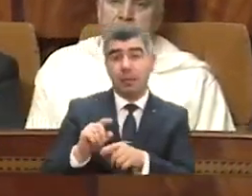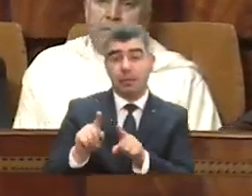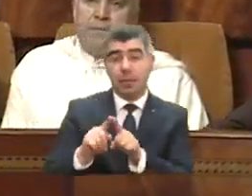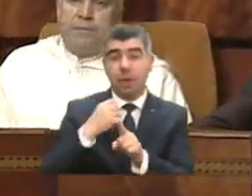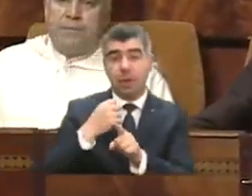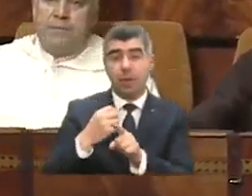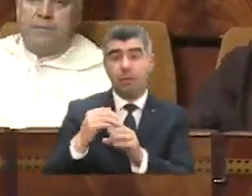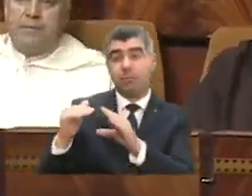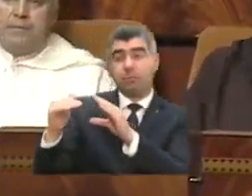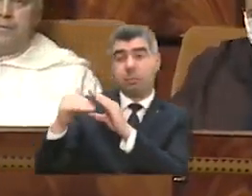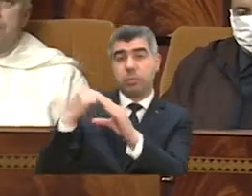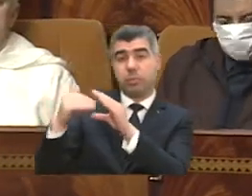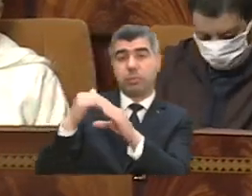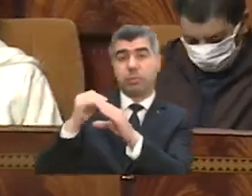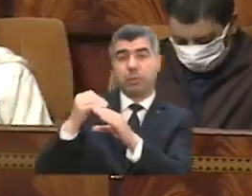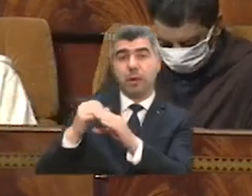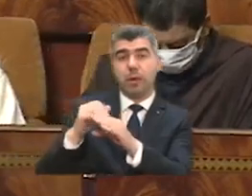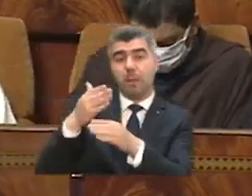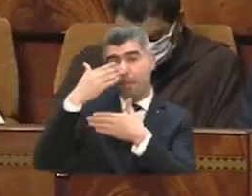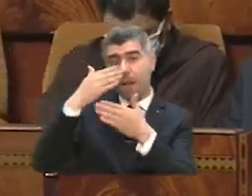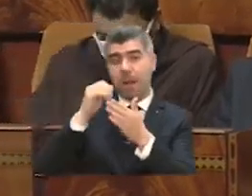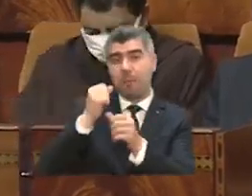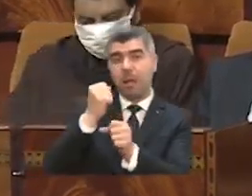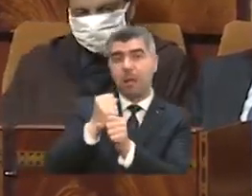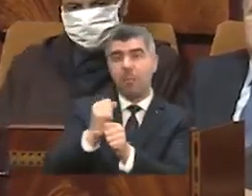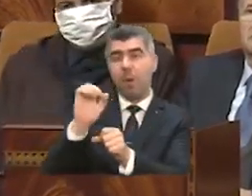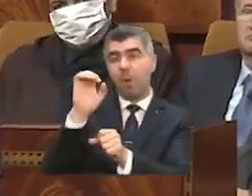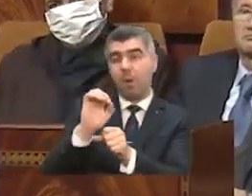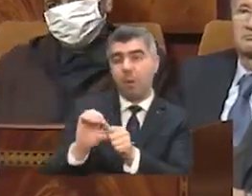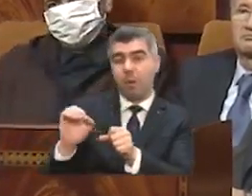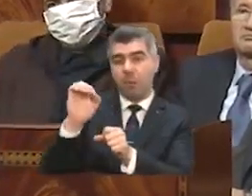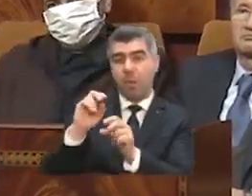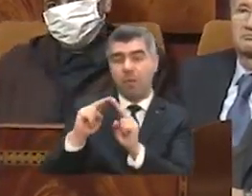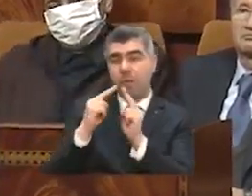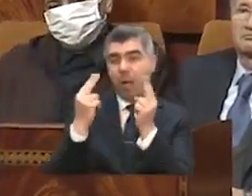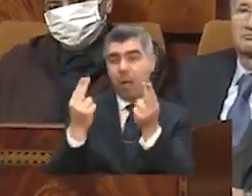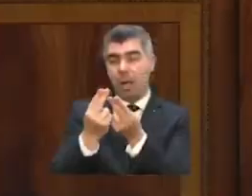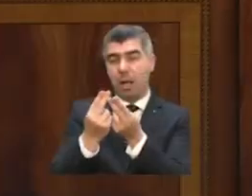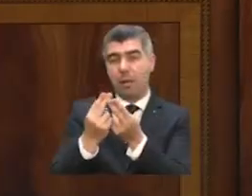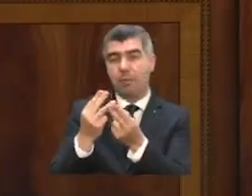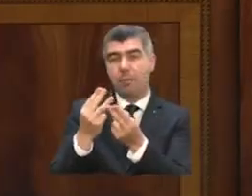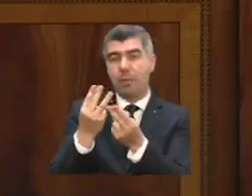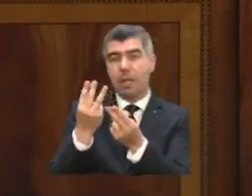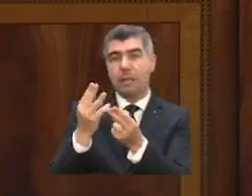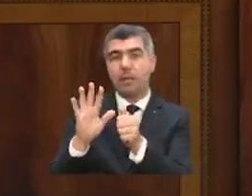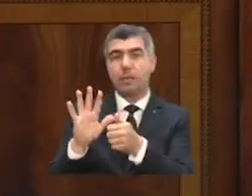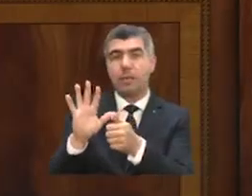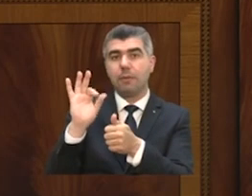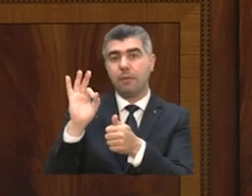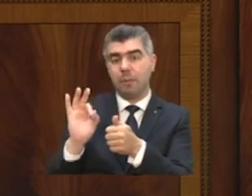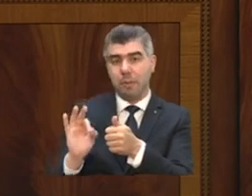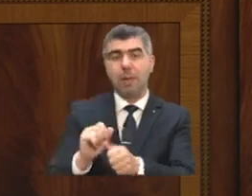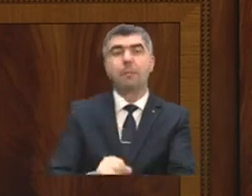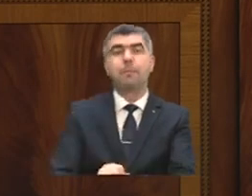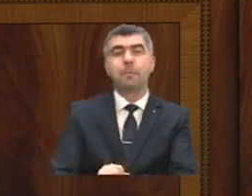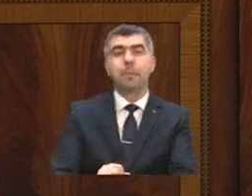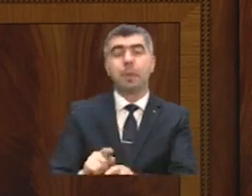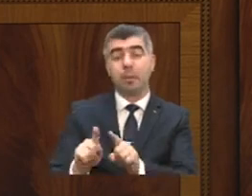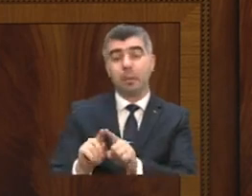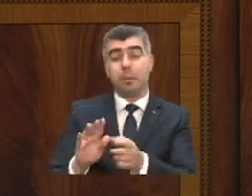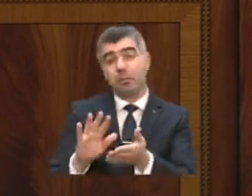بالخارج ارتفاعاً استثنائياً بنسبة تقدر ب 36.8%، لتصل إلى مبلغ قياسي